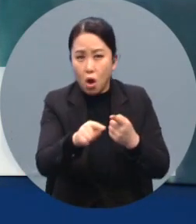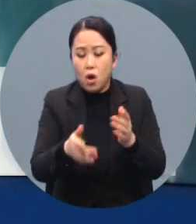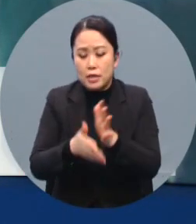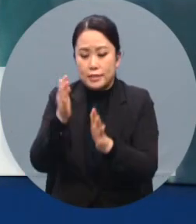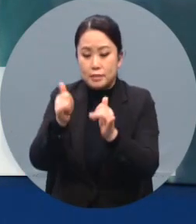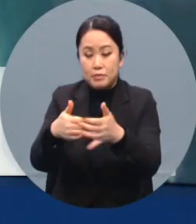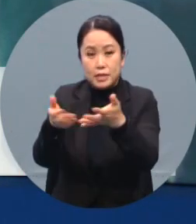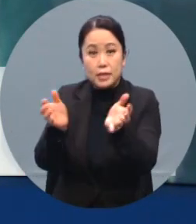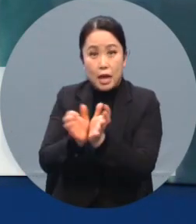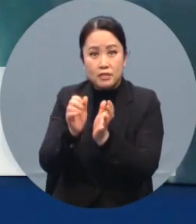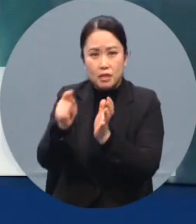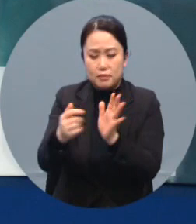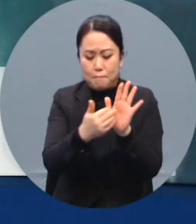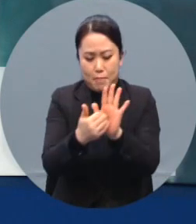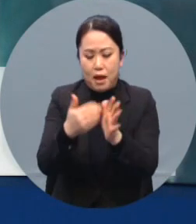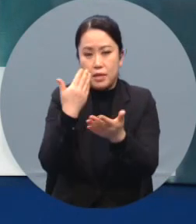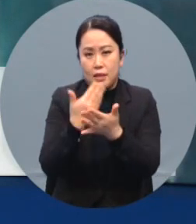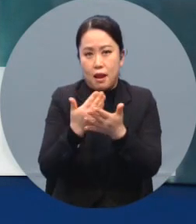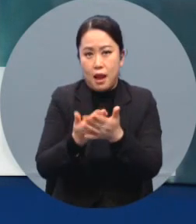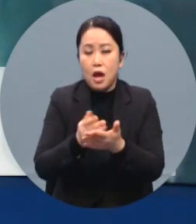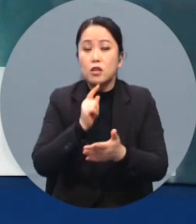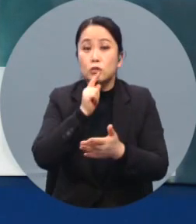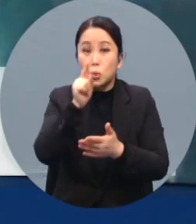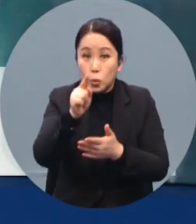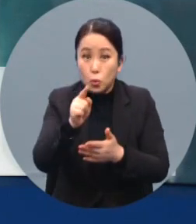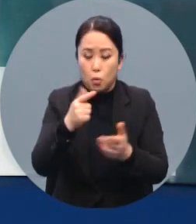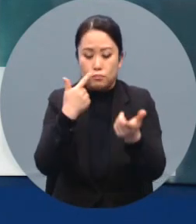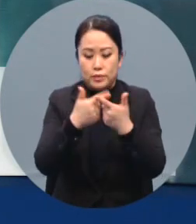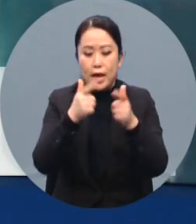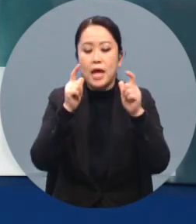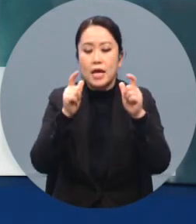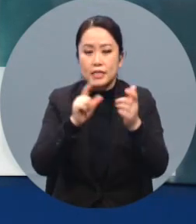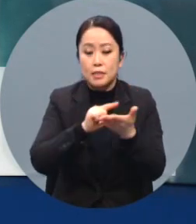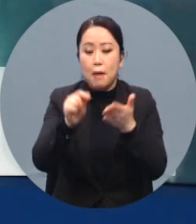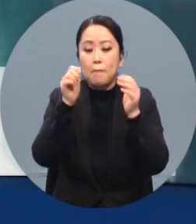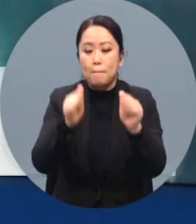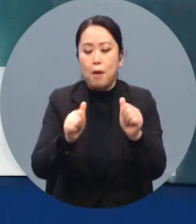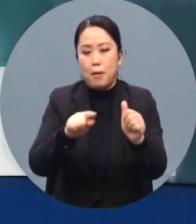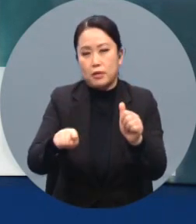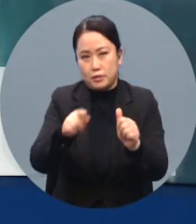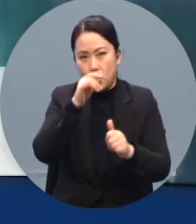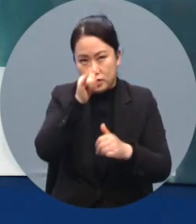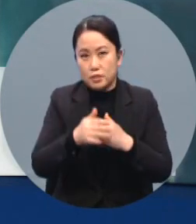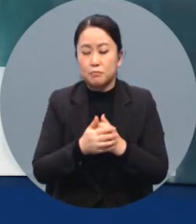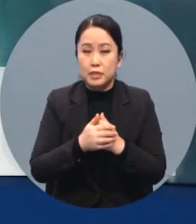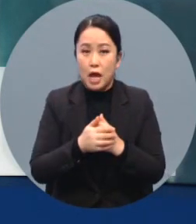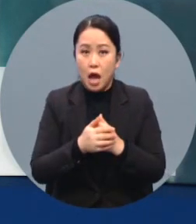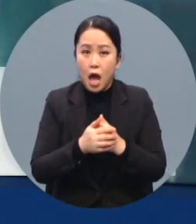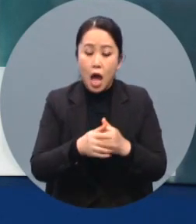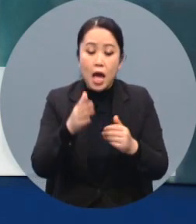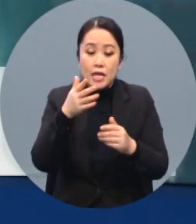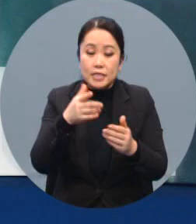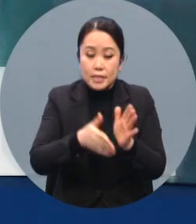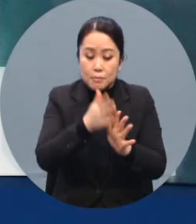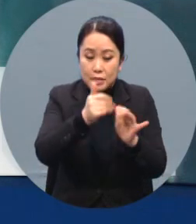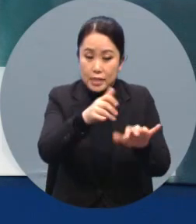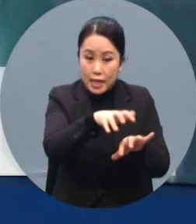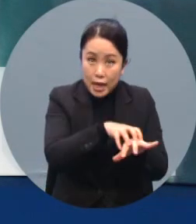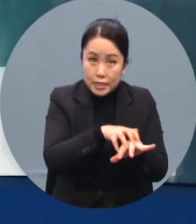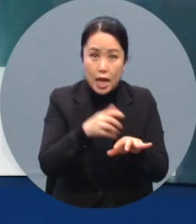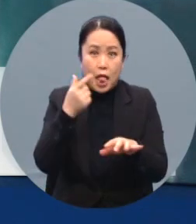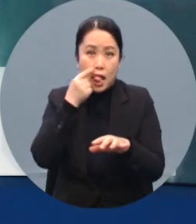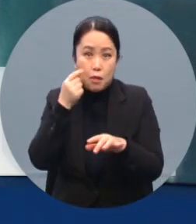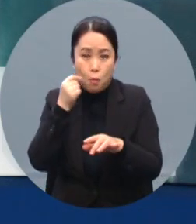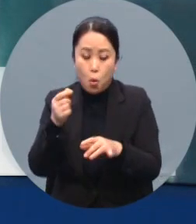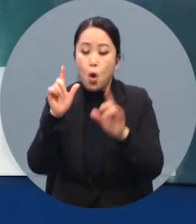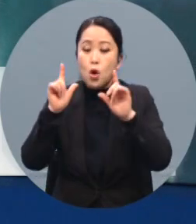제기한 소송이 오늘 부산지법에서 열렸습니다. 시민단체와 도쿄전력 측 변호인단은 서로의 입장 차이만 확인한 채